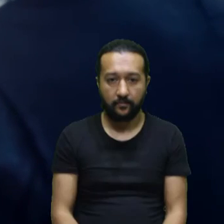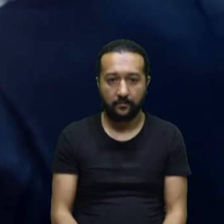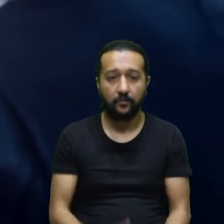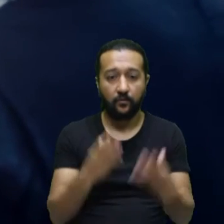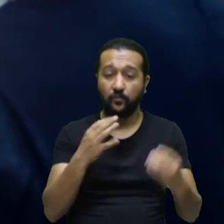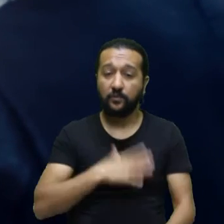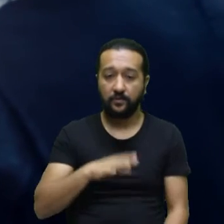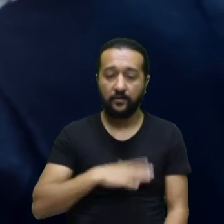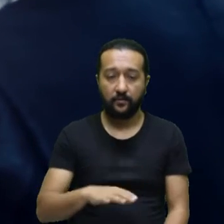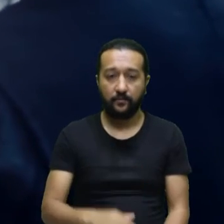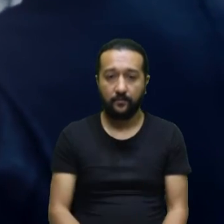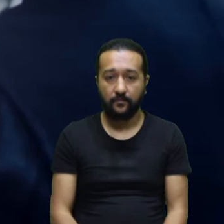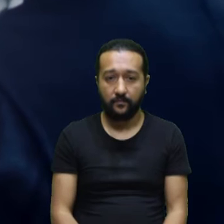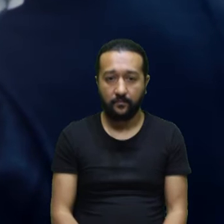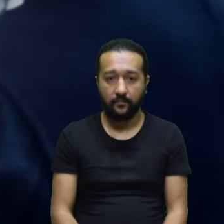Çok isterdim.